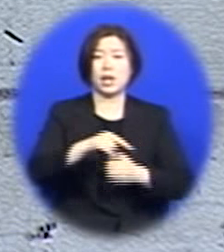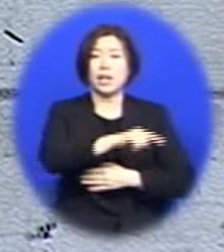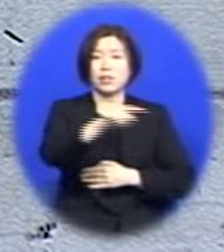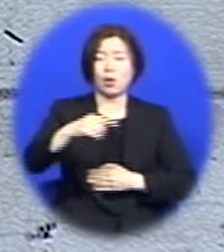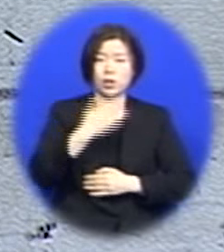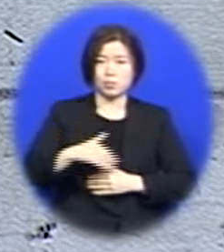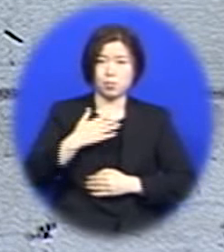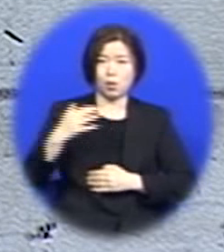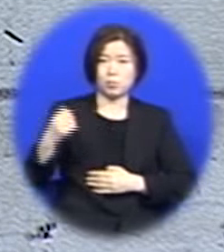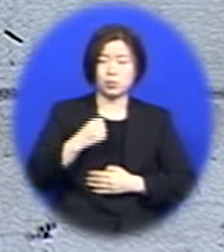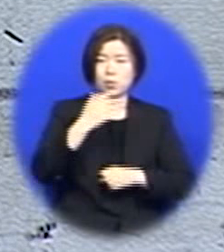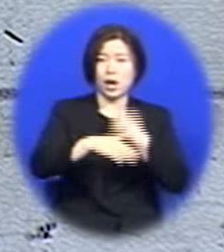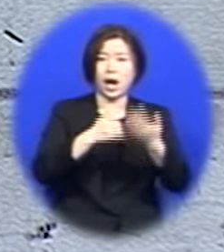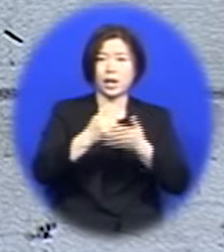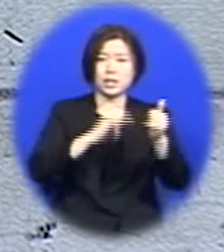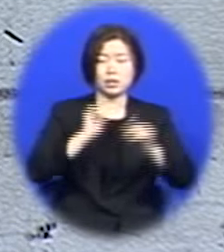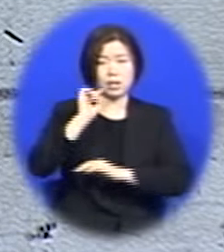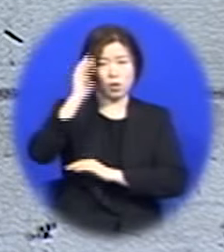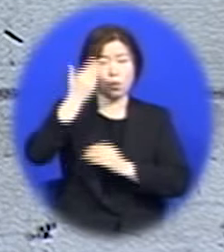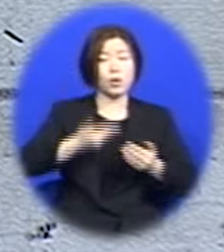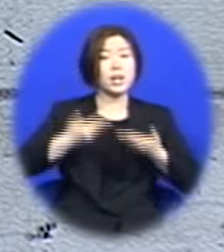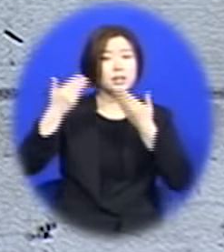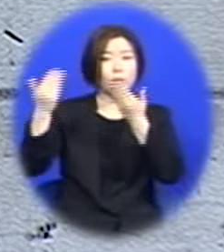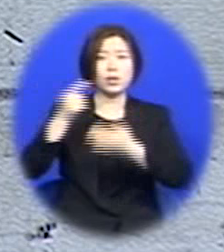몸으로 하나님께 영광을 돌리라.